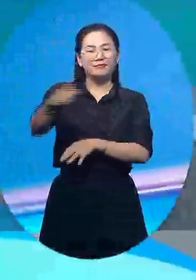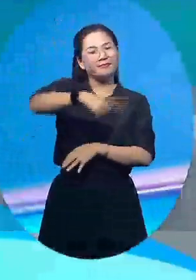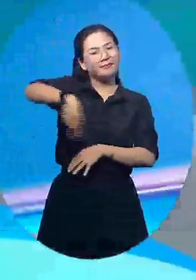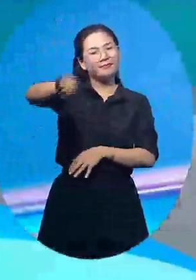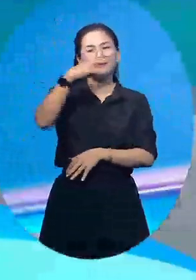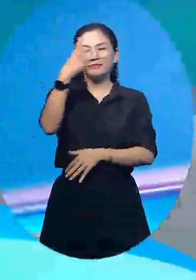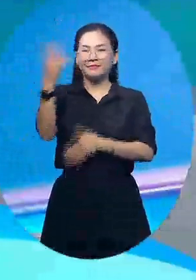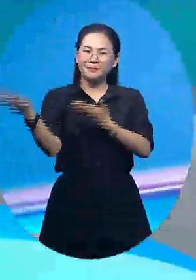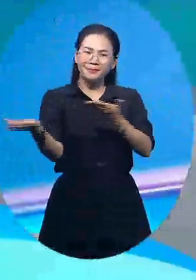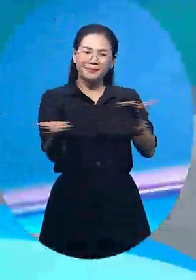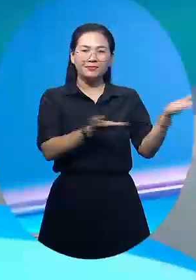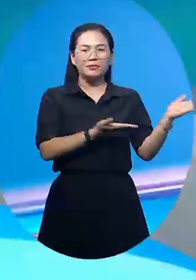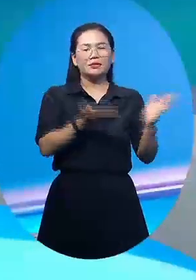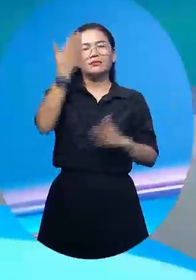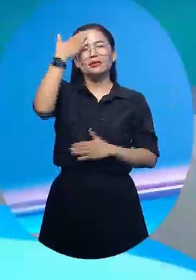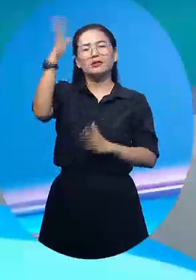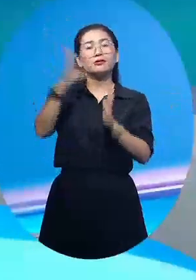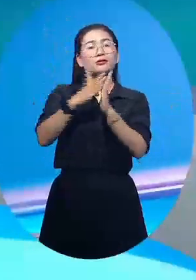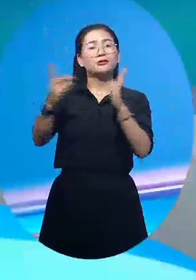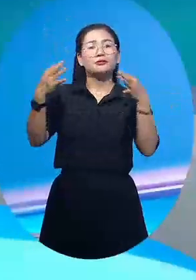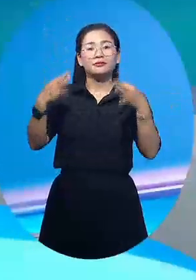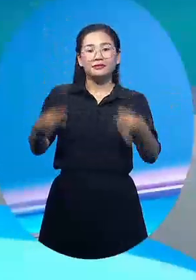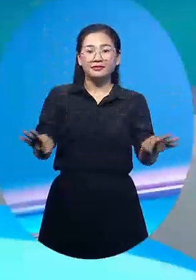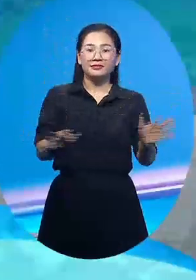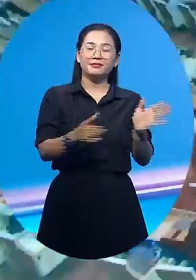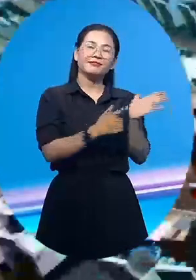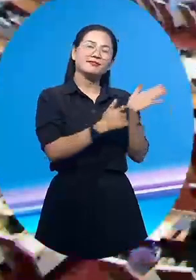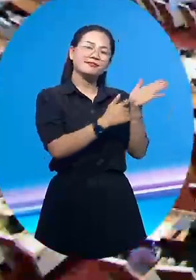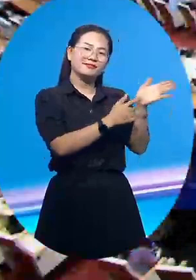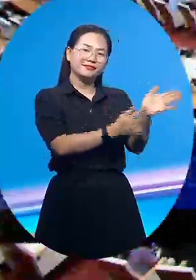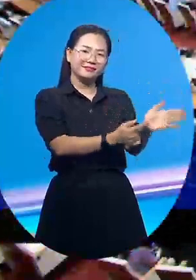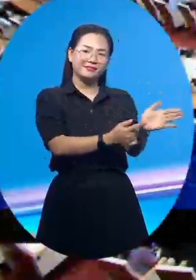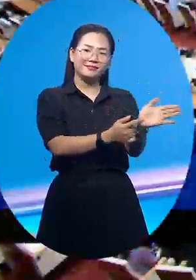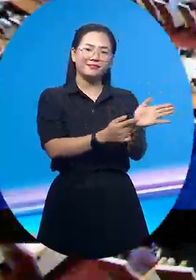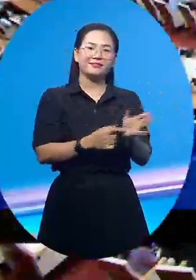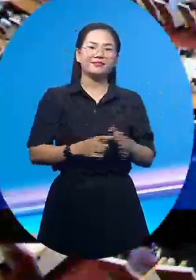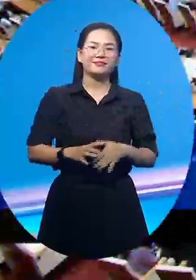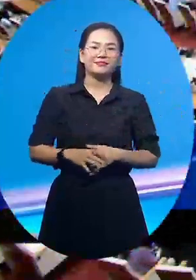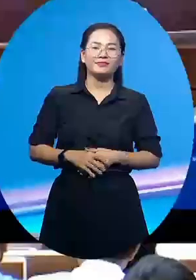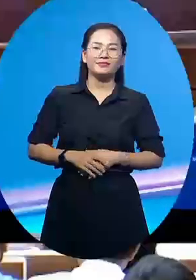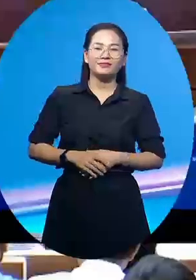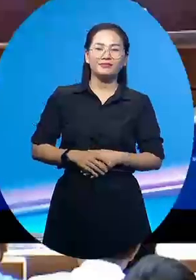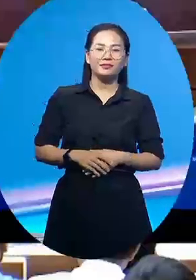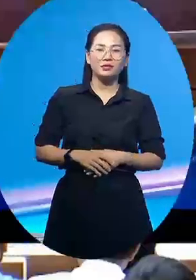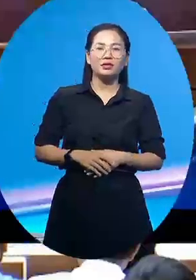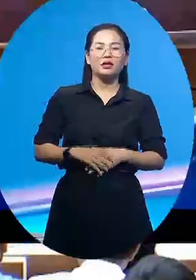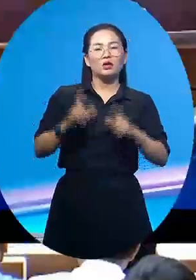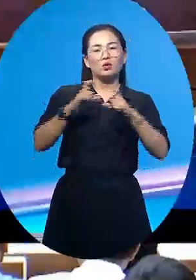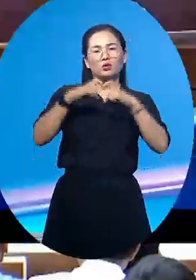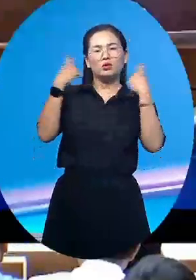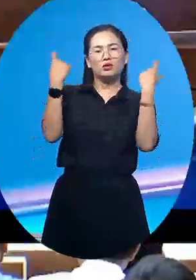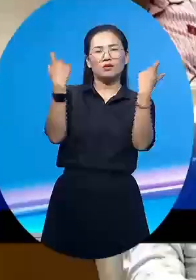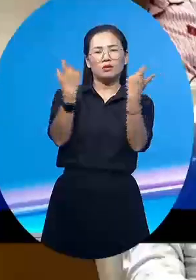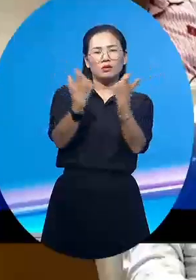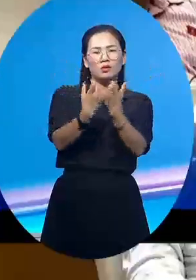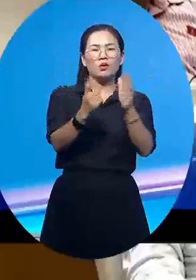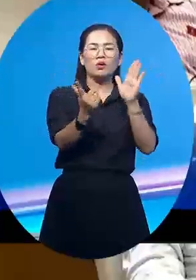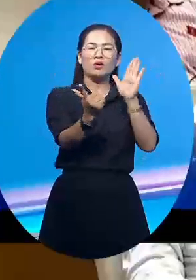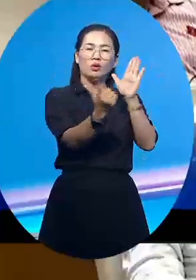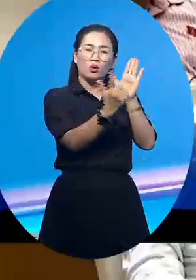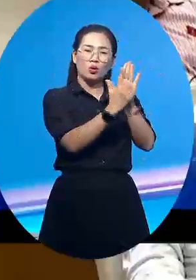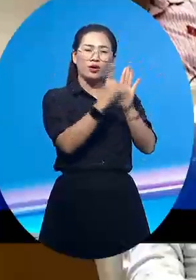phần đầu bản tin sẽ có những nội dung sau Quốc hội thông qua luật đấu thầu sửa